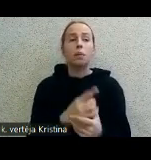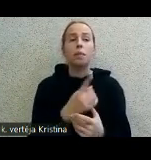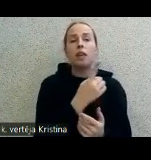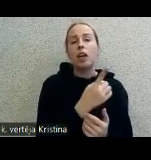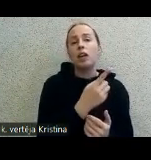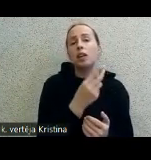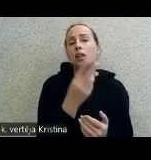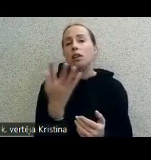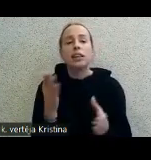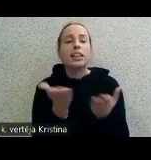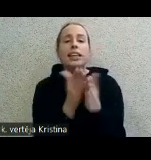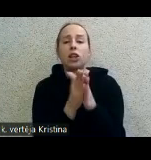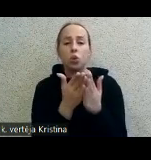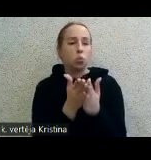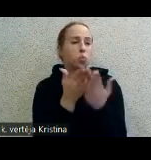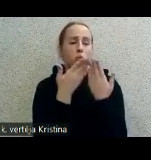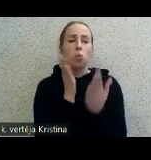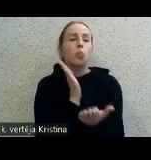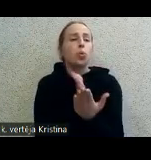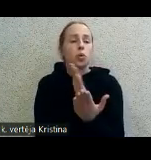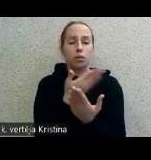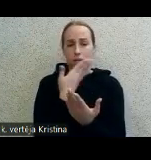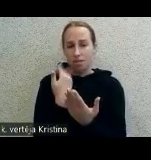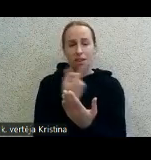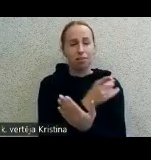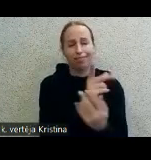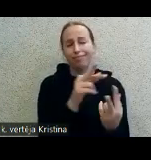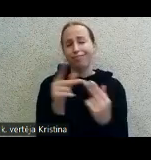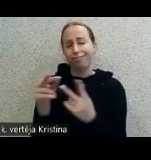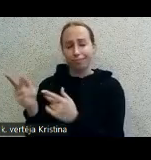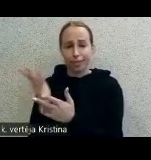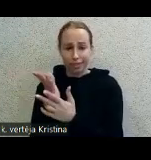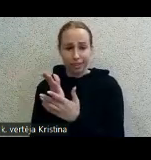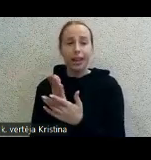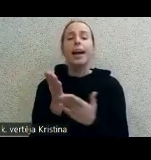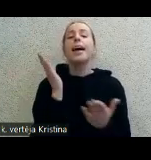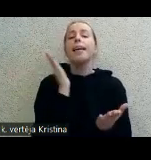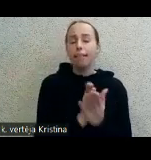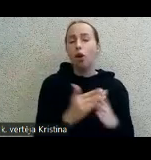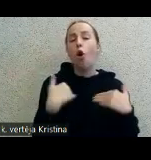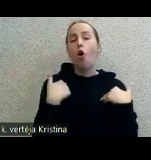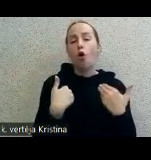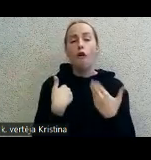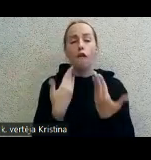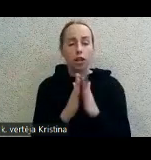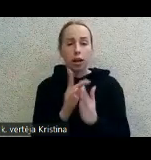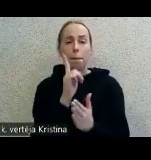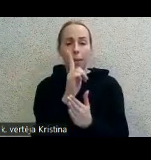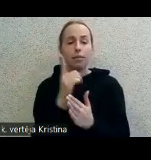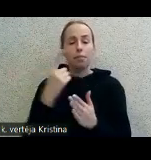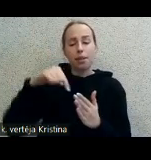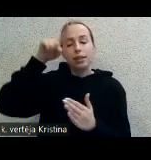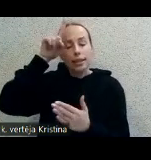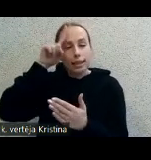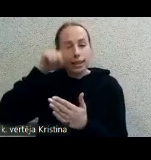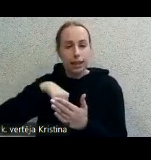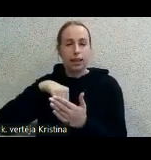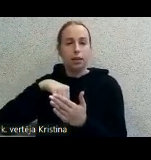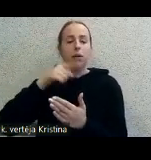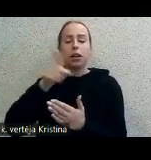jos keičiasi. Nors būna tam tikros rekomenduojamas, bet mes tikimės, kad vaikai skaitys ir daugiau virš viso